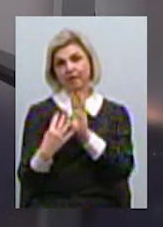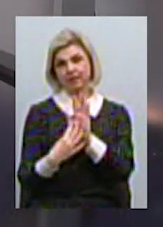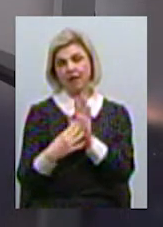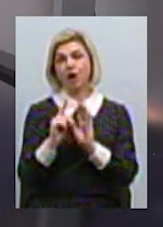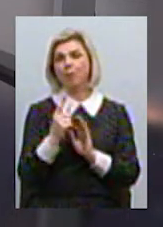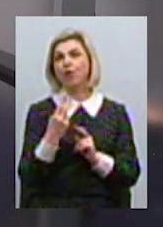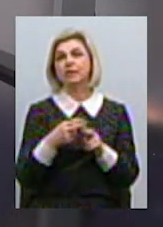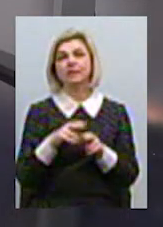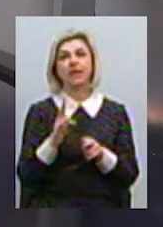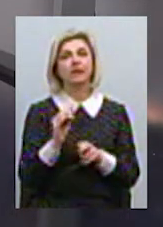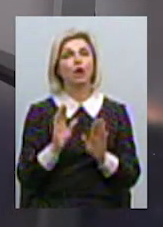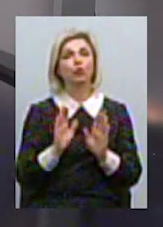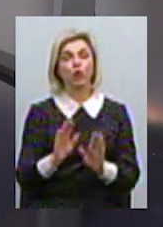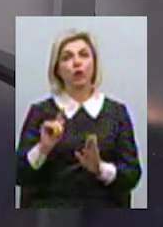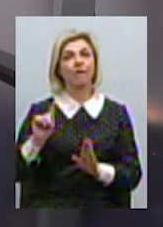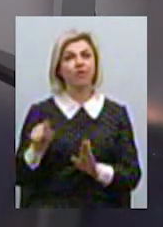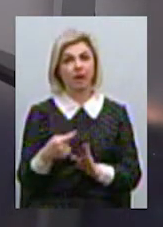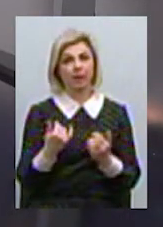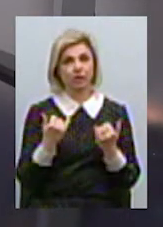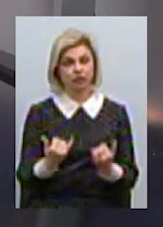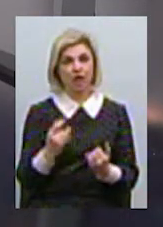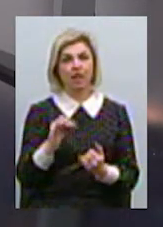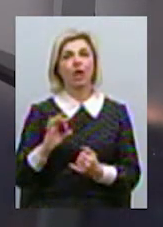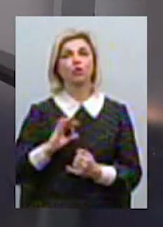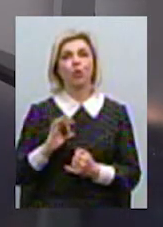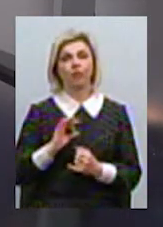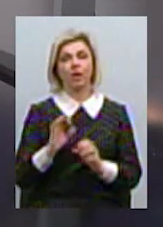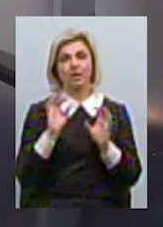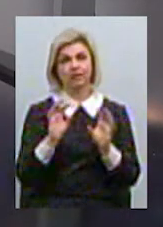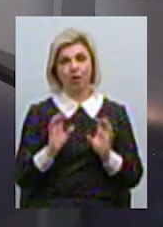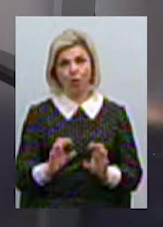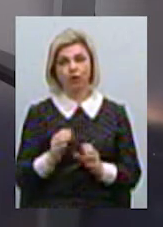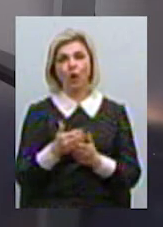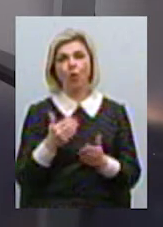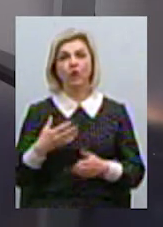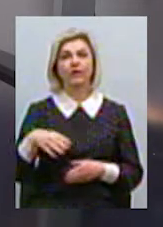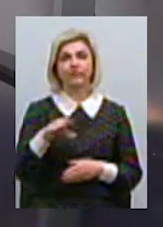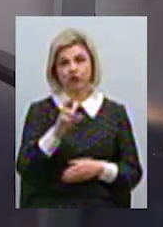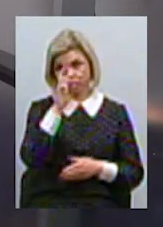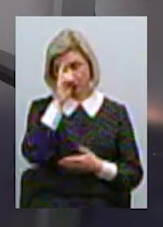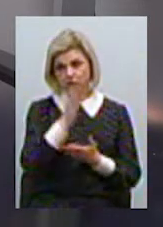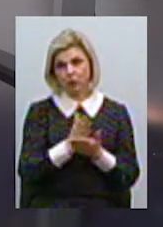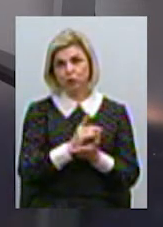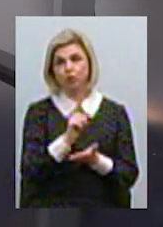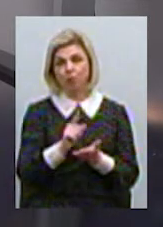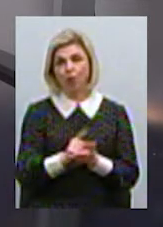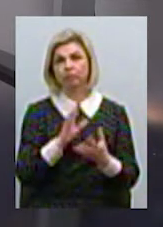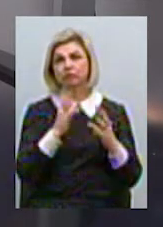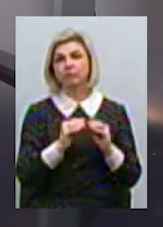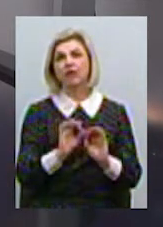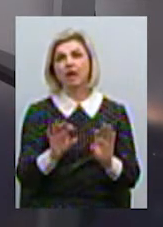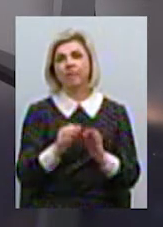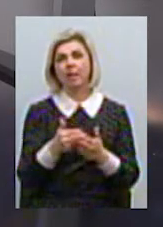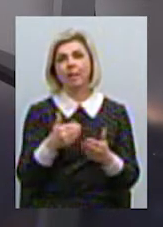тільки вимога сьогодення, це не тільки вимога нормативно-правової бази, яка вимагає від всіх державних службовців звітувати раз на рік прозоро перед